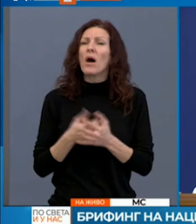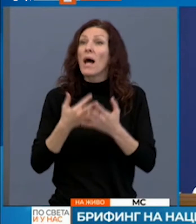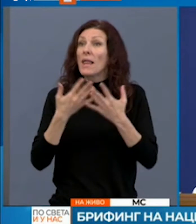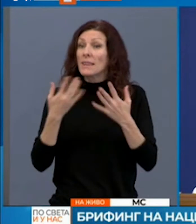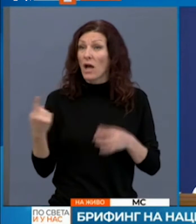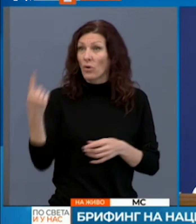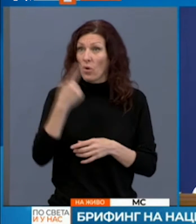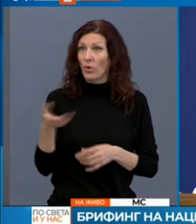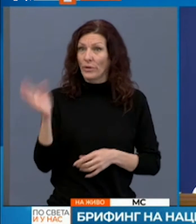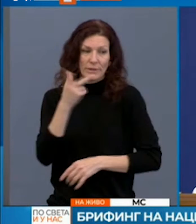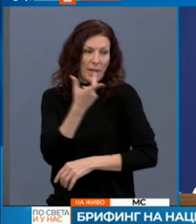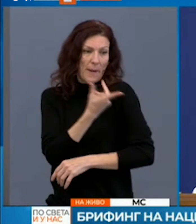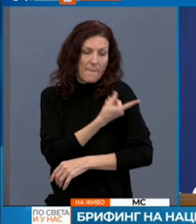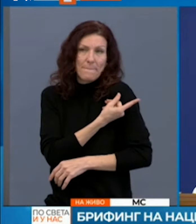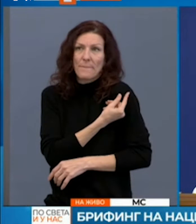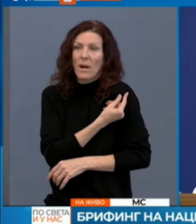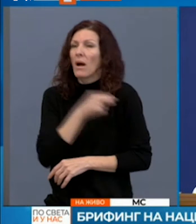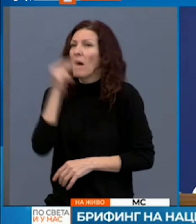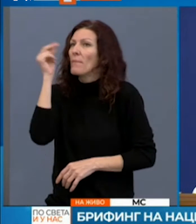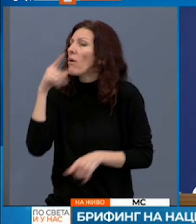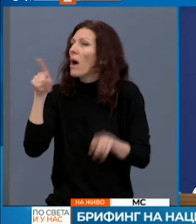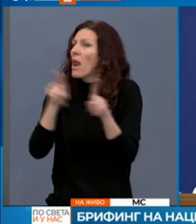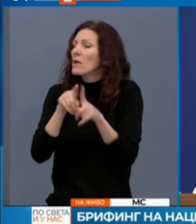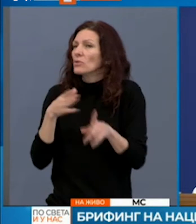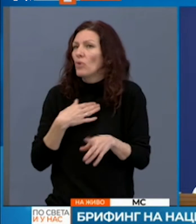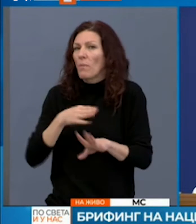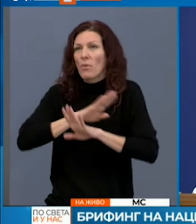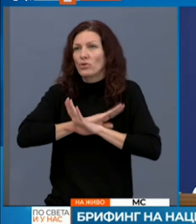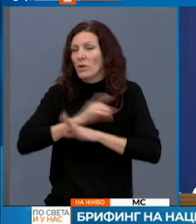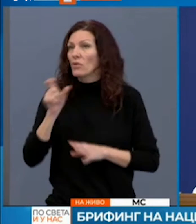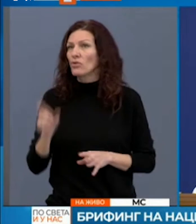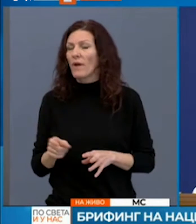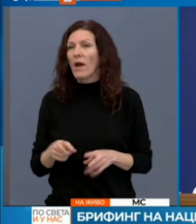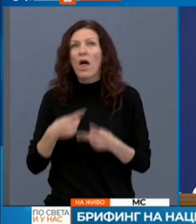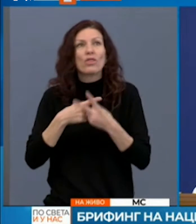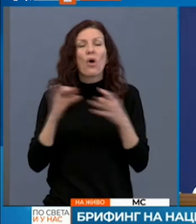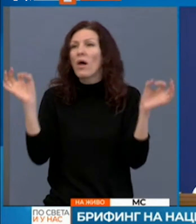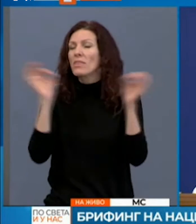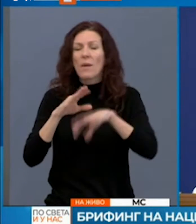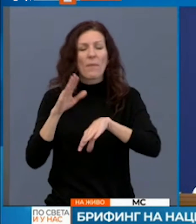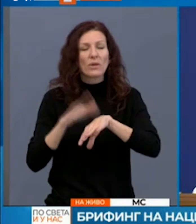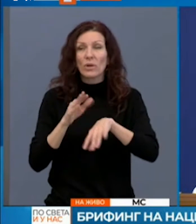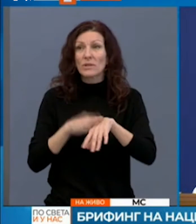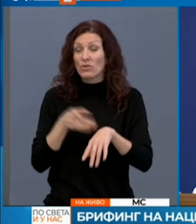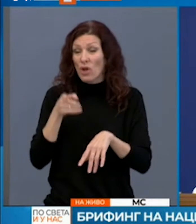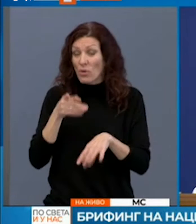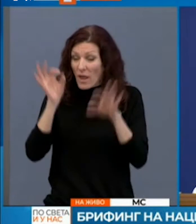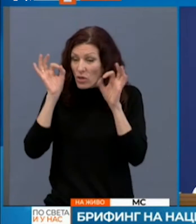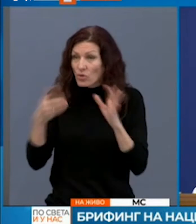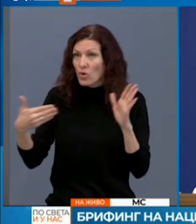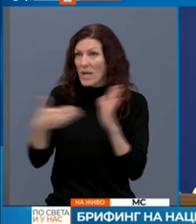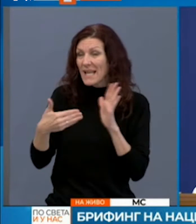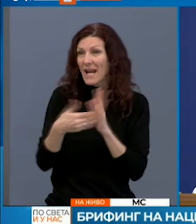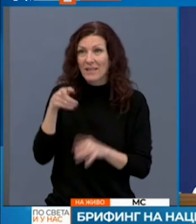няколко дни след поставяне на ваксината, в България също имаме фатален изход. Но нямаме доказателство, че това се дължи на